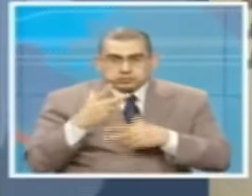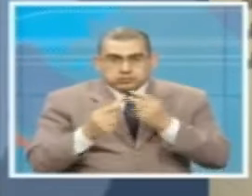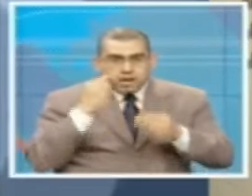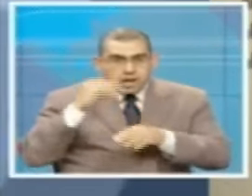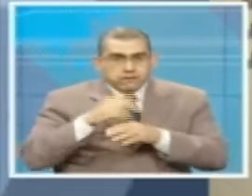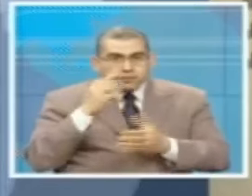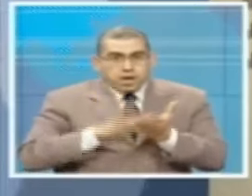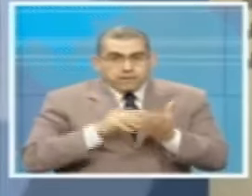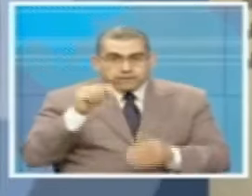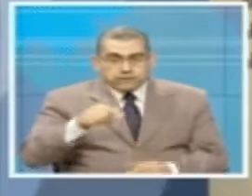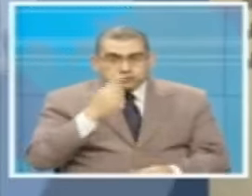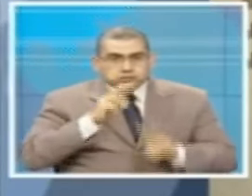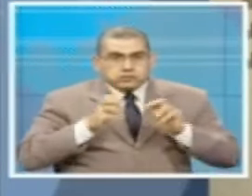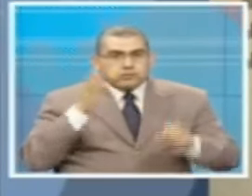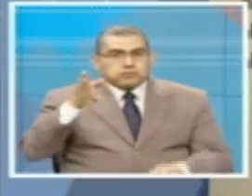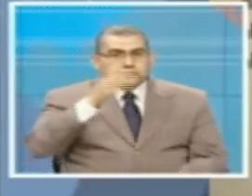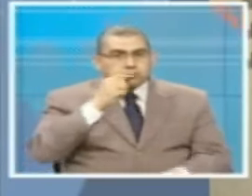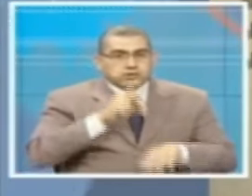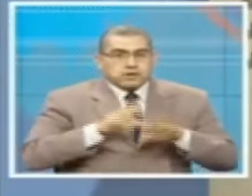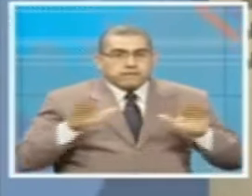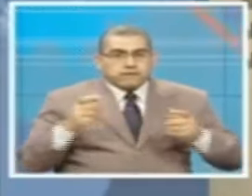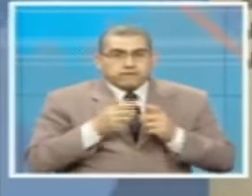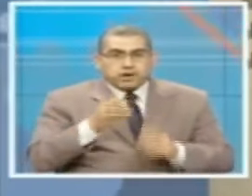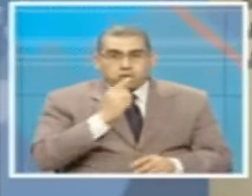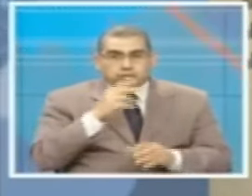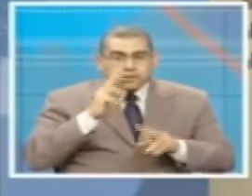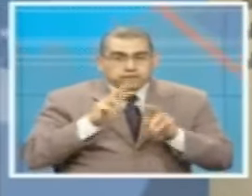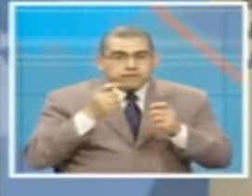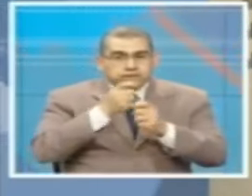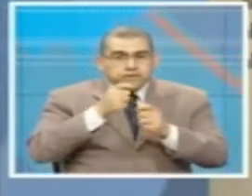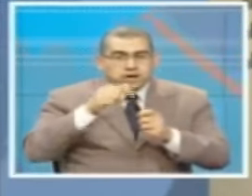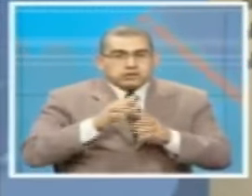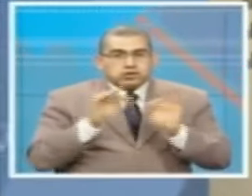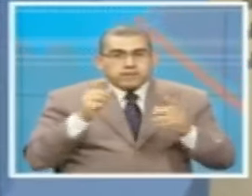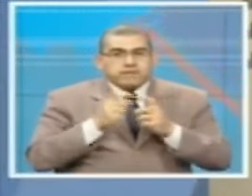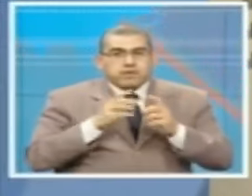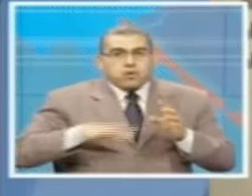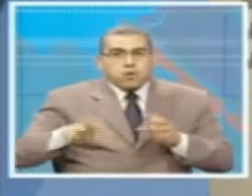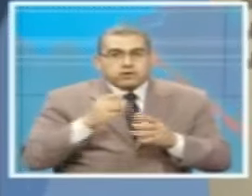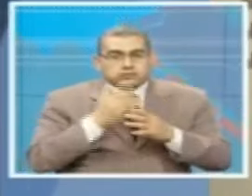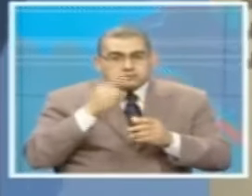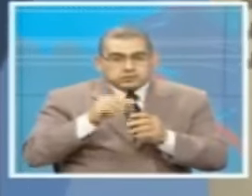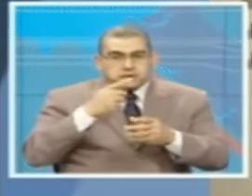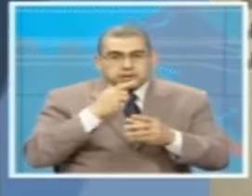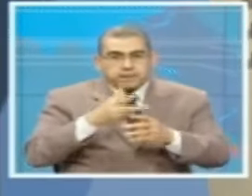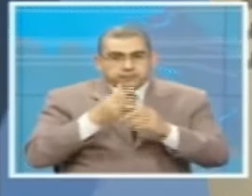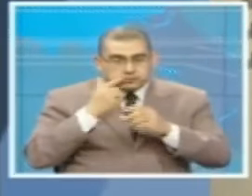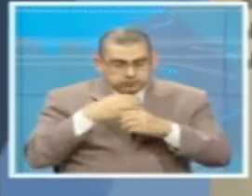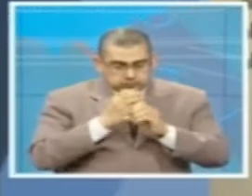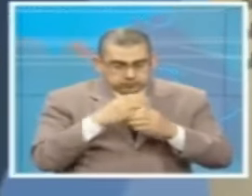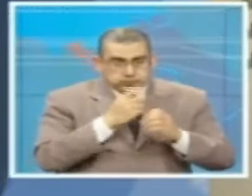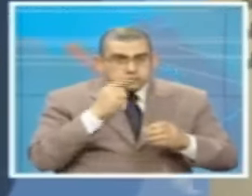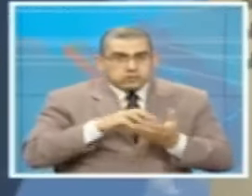على أي أمراض وبائية تصيب الطيور، مع إجراء فحص دوري شامل للطيور من خلال سحب عينات منها